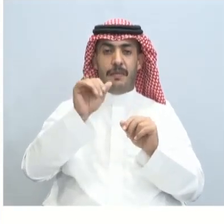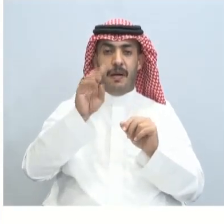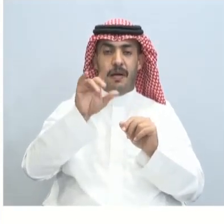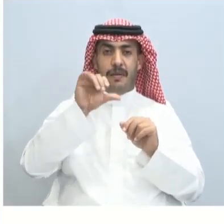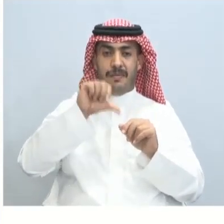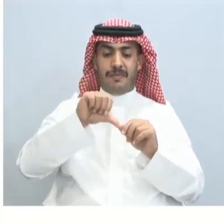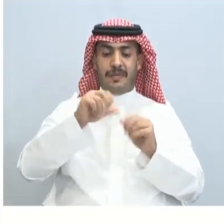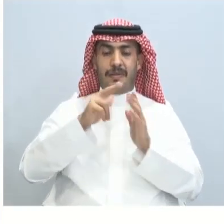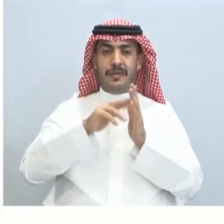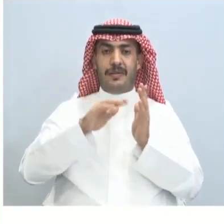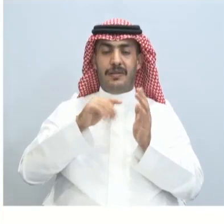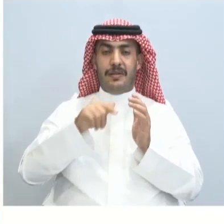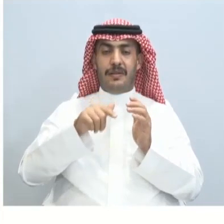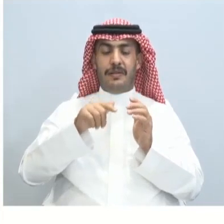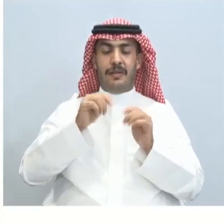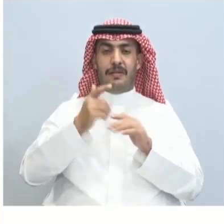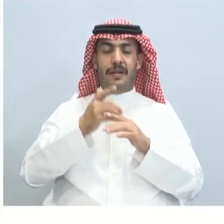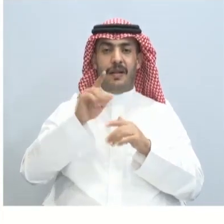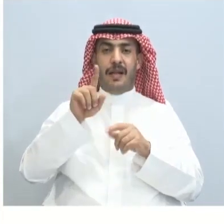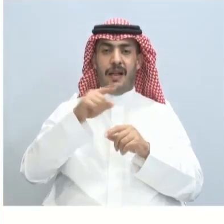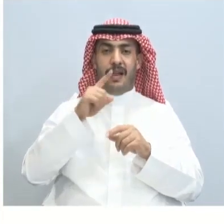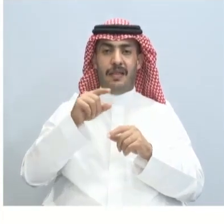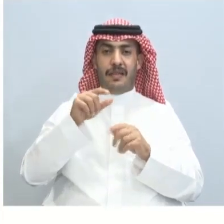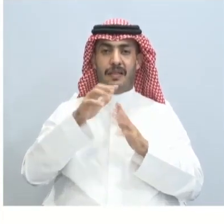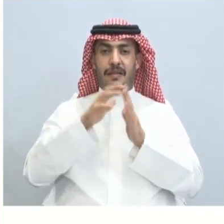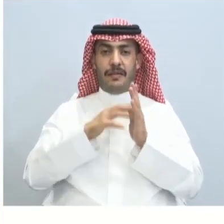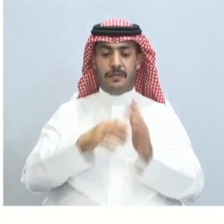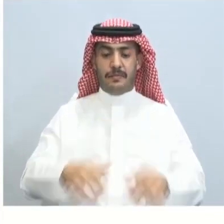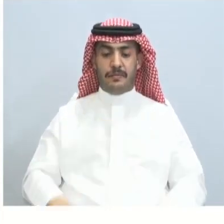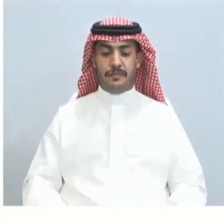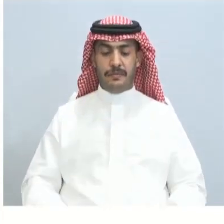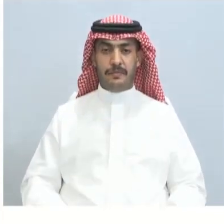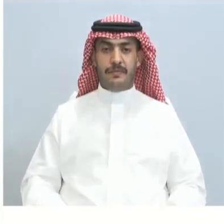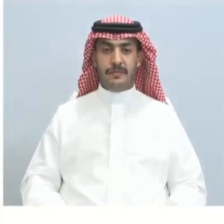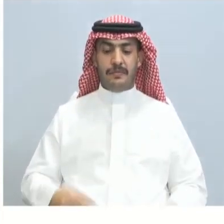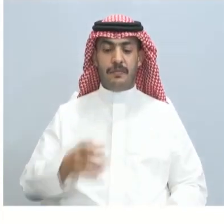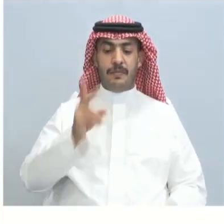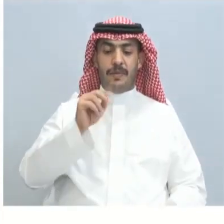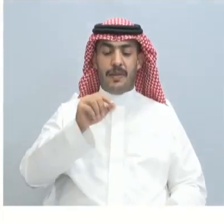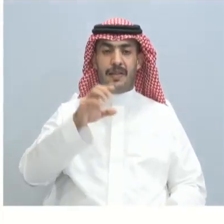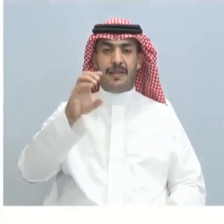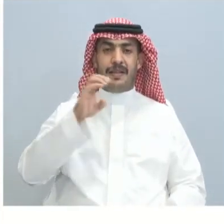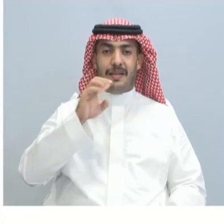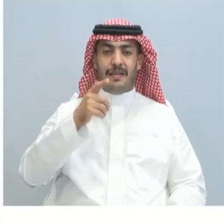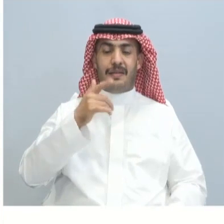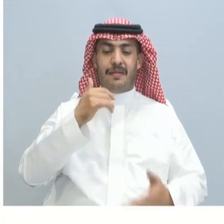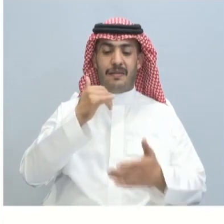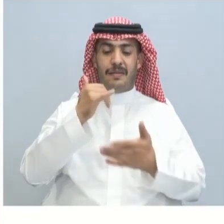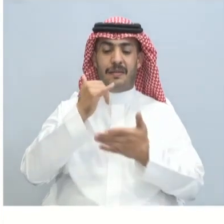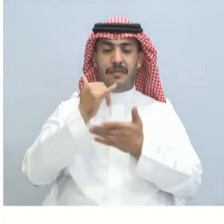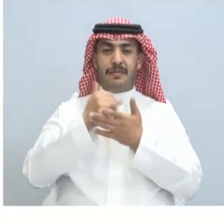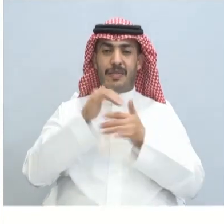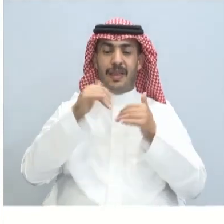لرسالتنا المرسله اذا هذا لا يحبذ كتاب ته في الخطابات الاداريه يسوء ردكم غير